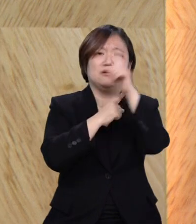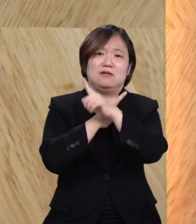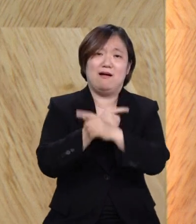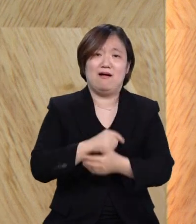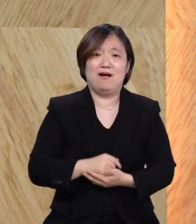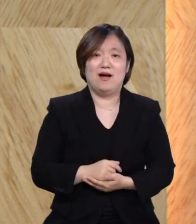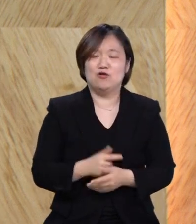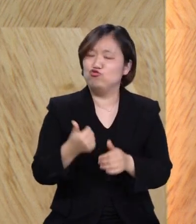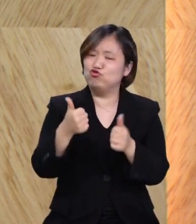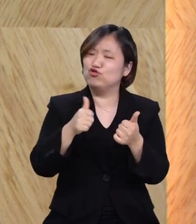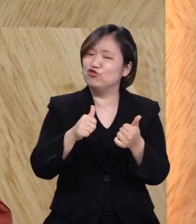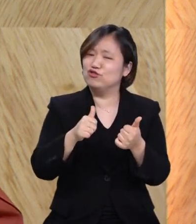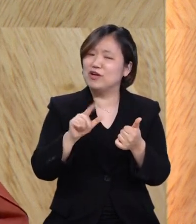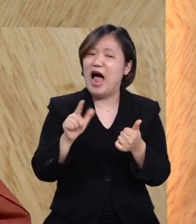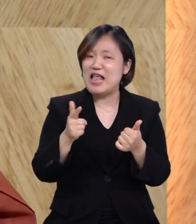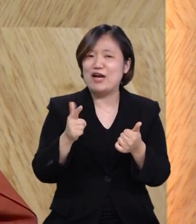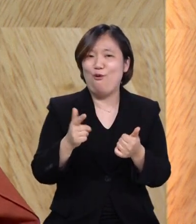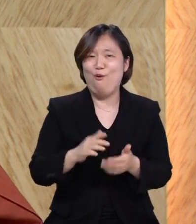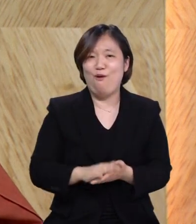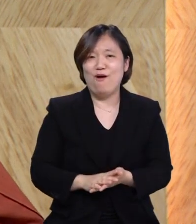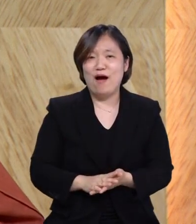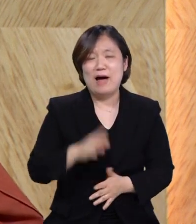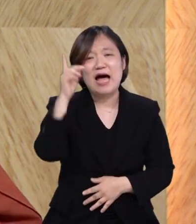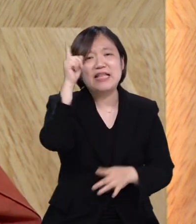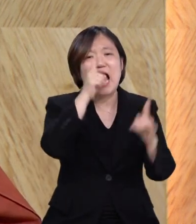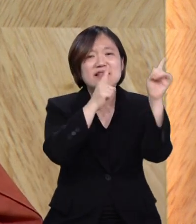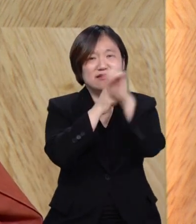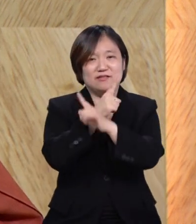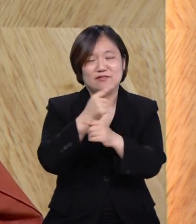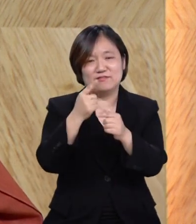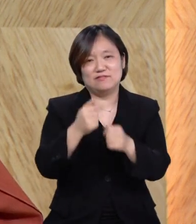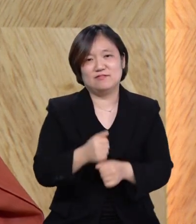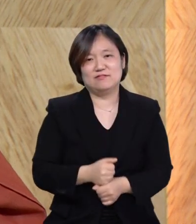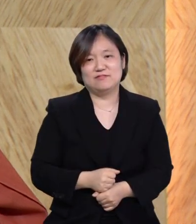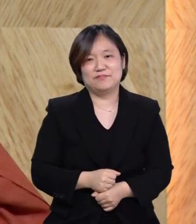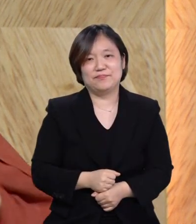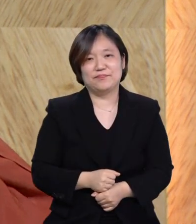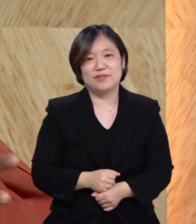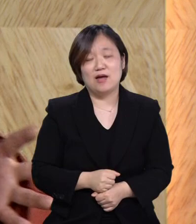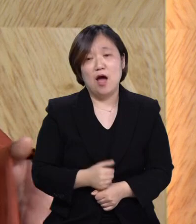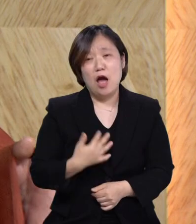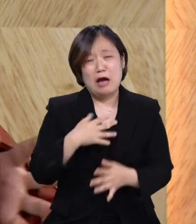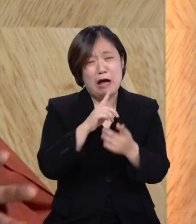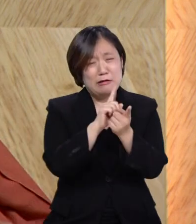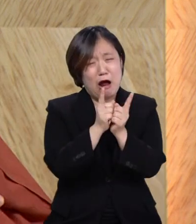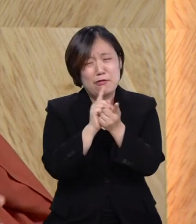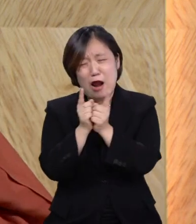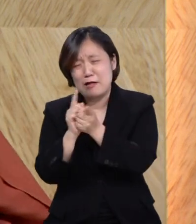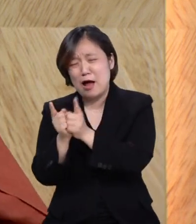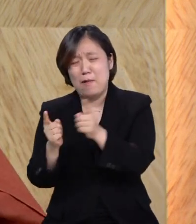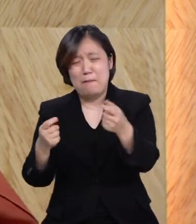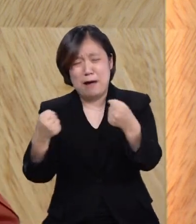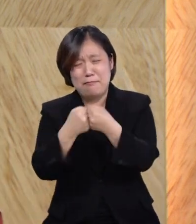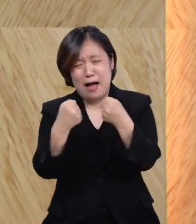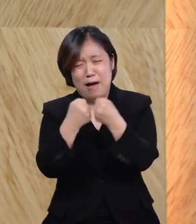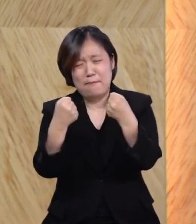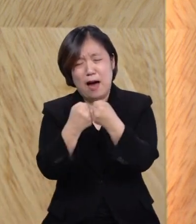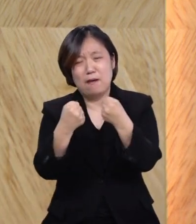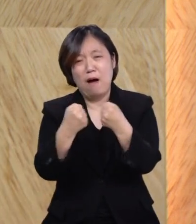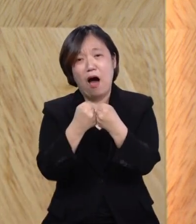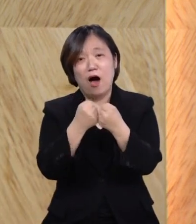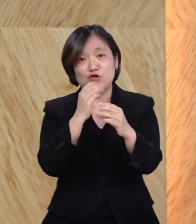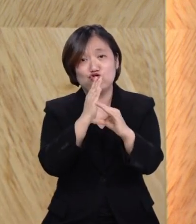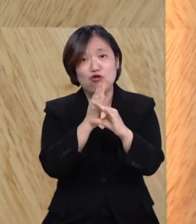아마 죽었겠죠 아마 스치지 않았을까 생각에 들어요 그래서 서로 싸우는 와중에